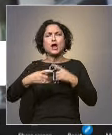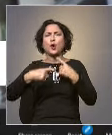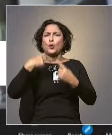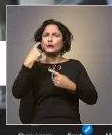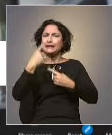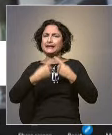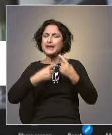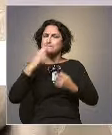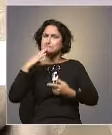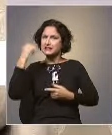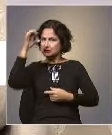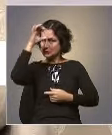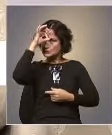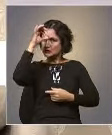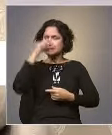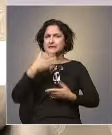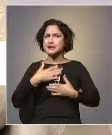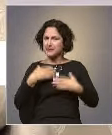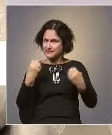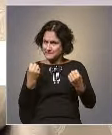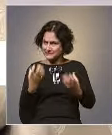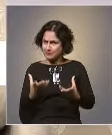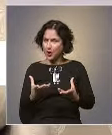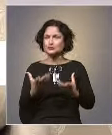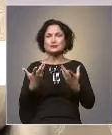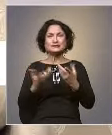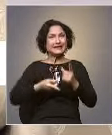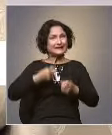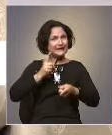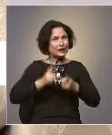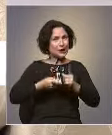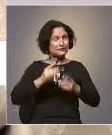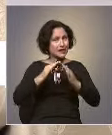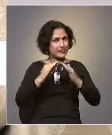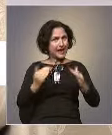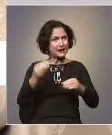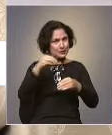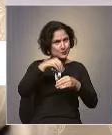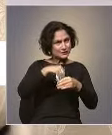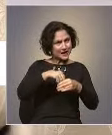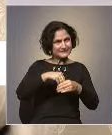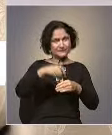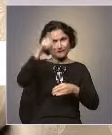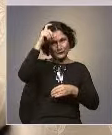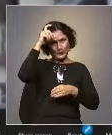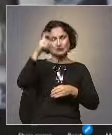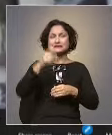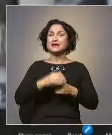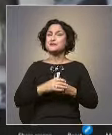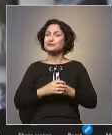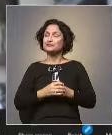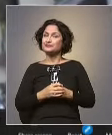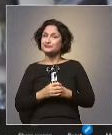български ученици имат възможност да бъдат на тренировъчния космически лагер в Турция?